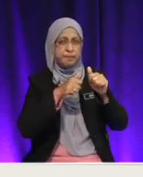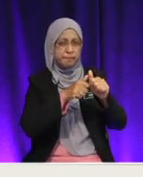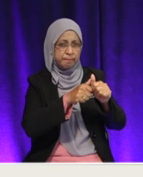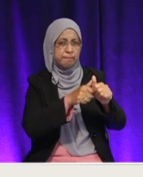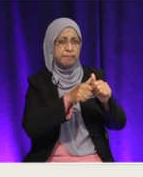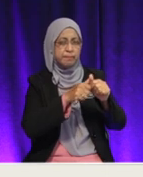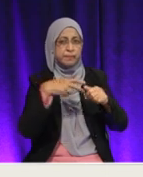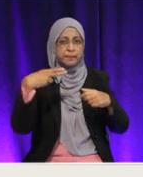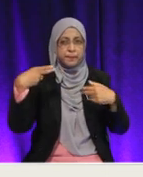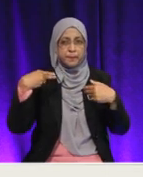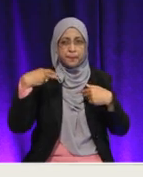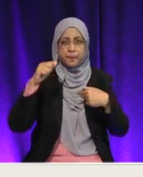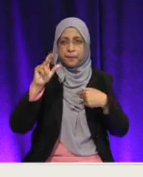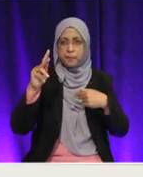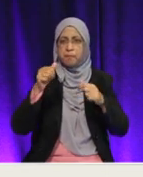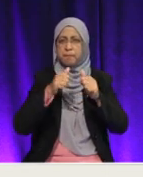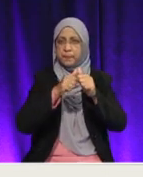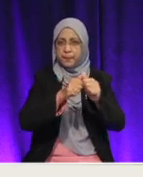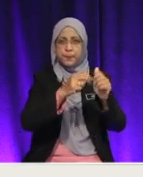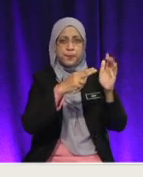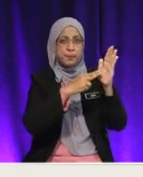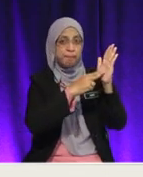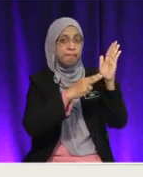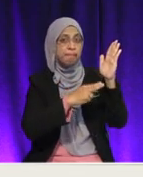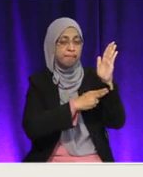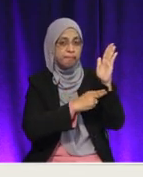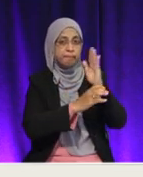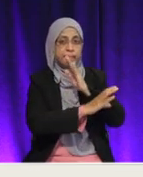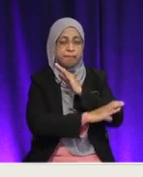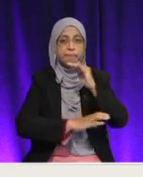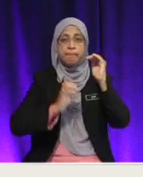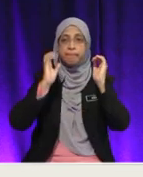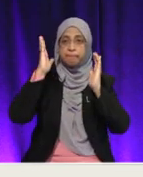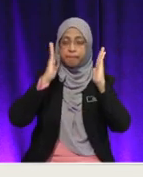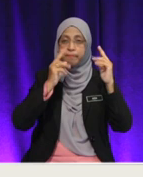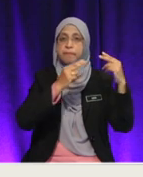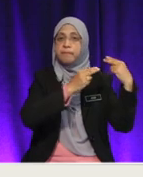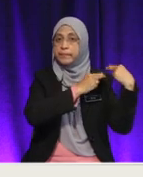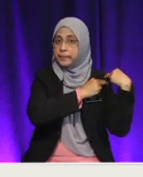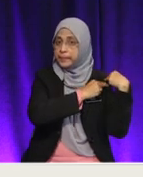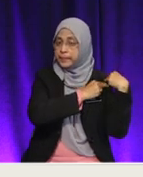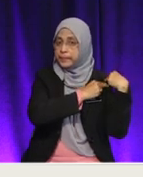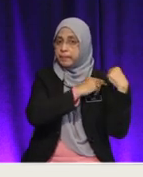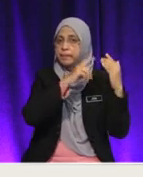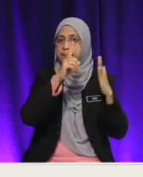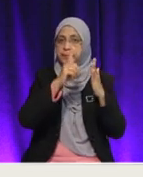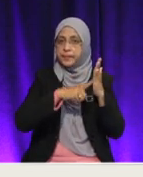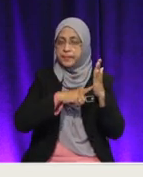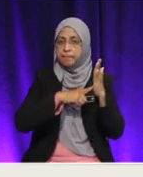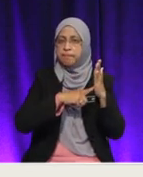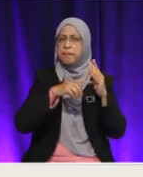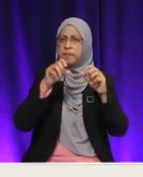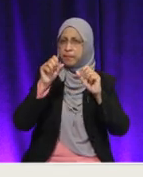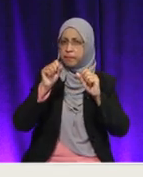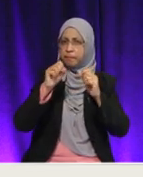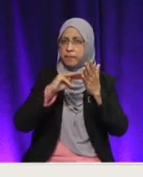ke sini A merujuk kepada peraturan dan undang-undang negara seterusnya tanggung jawab pula merupakan kesanggupan warga